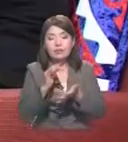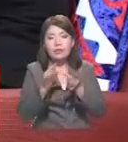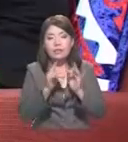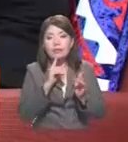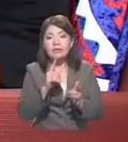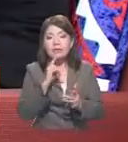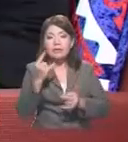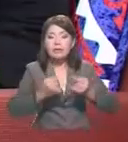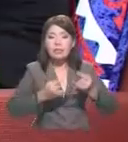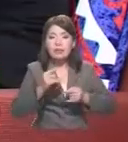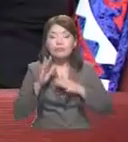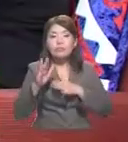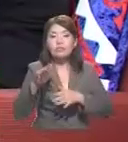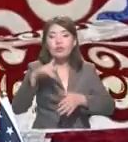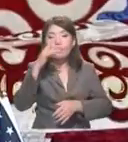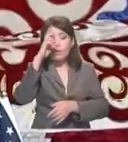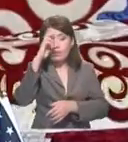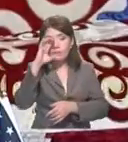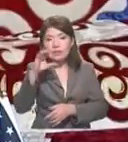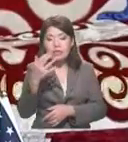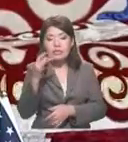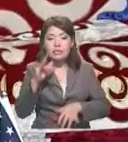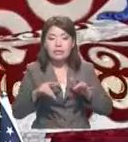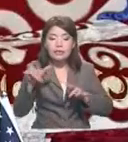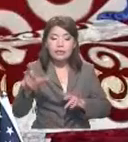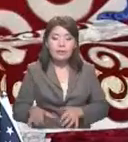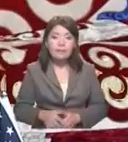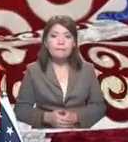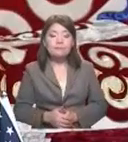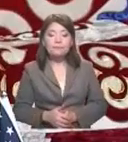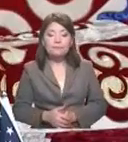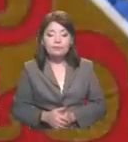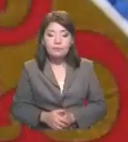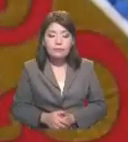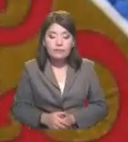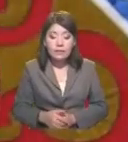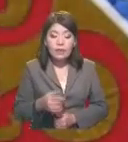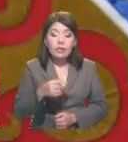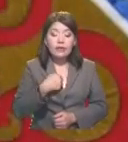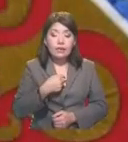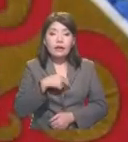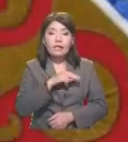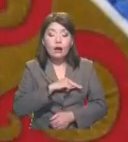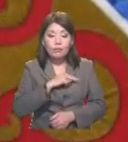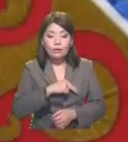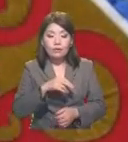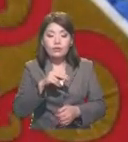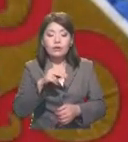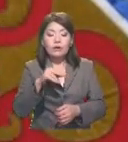нашему телеканалу представитель госсекретаря США. Я в Госдепартаменте работаю в Вашингтоне и отвечаю